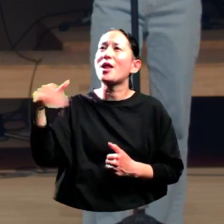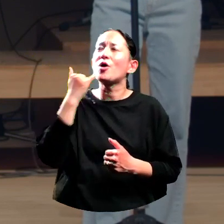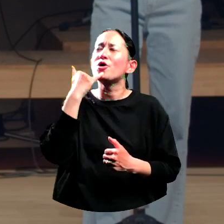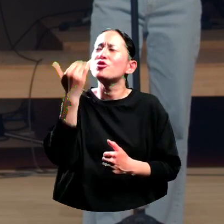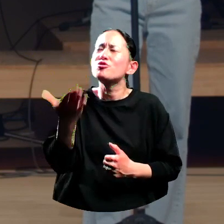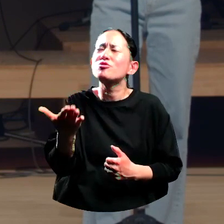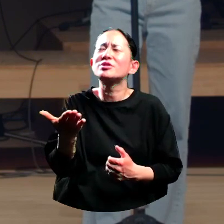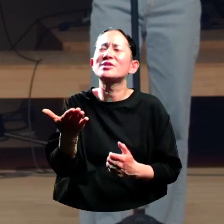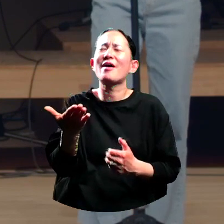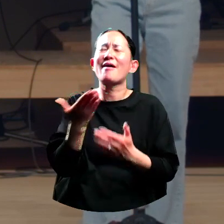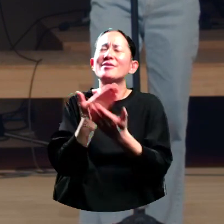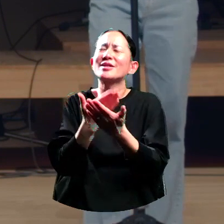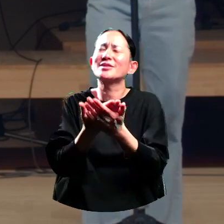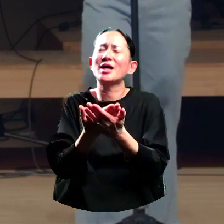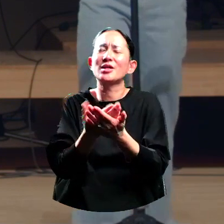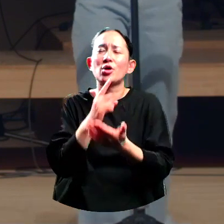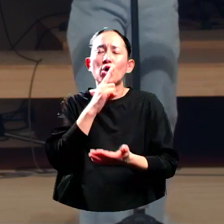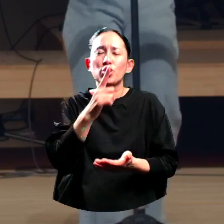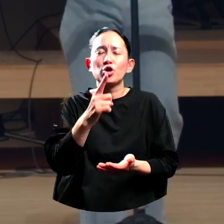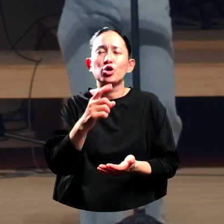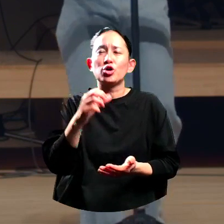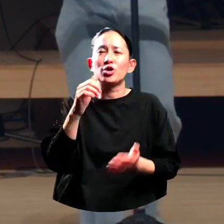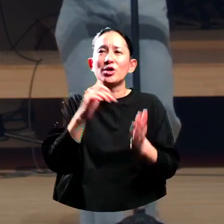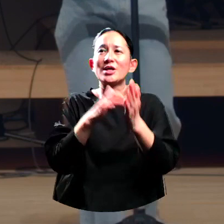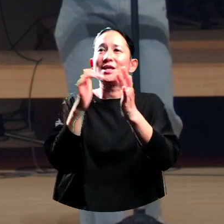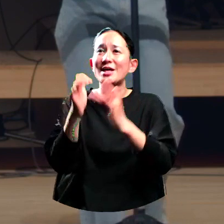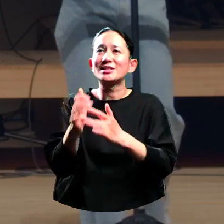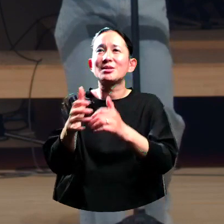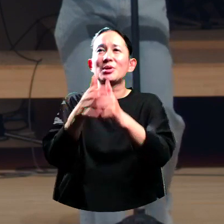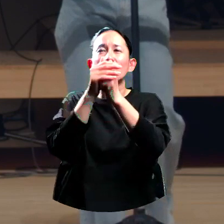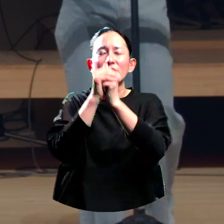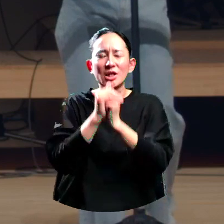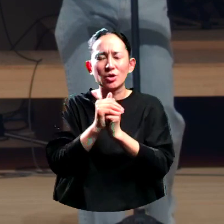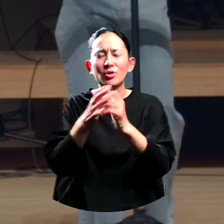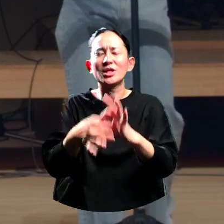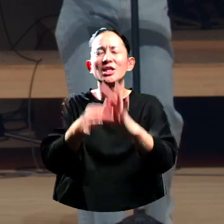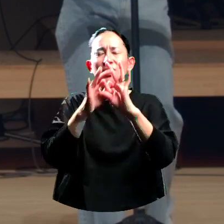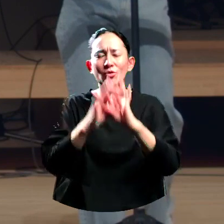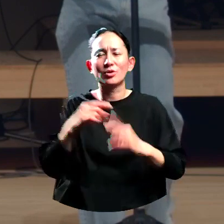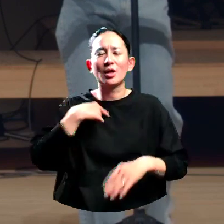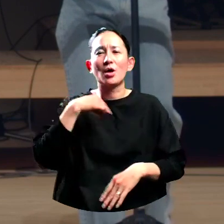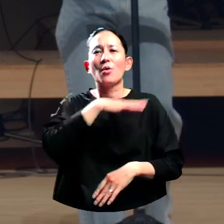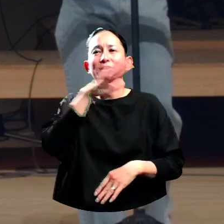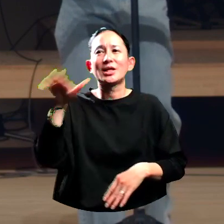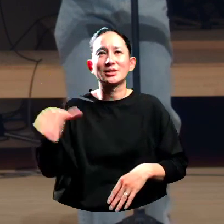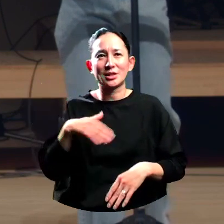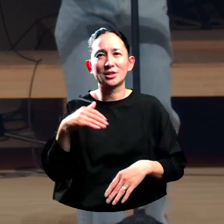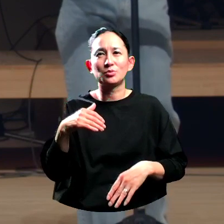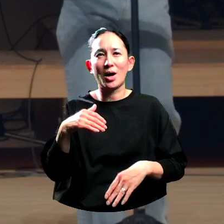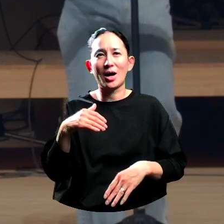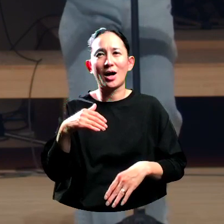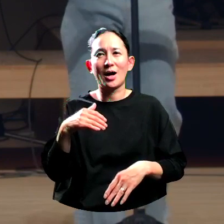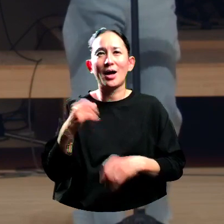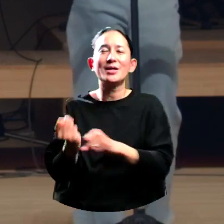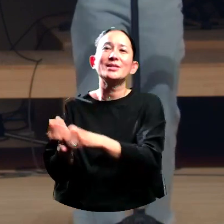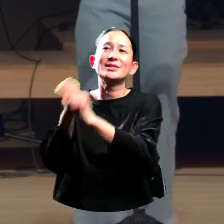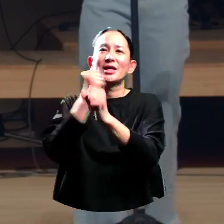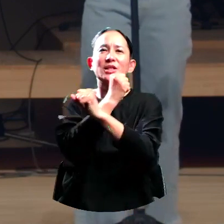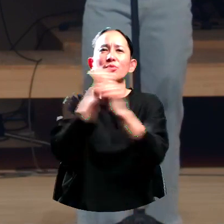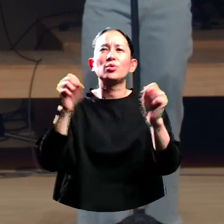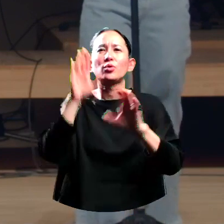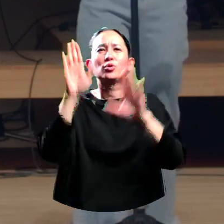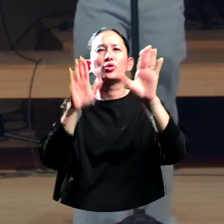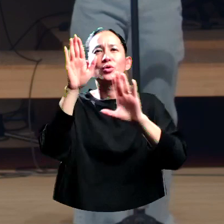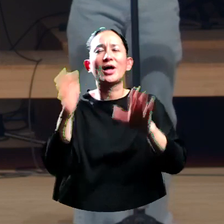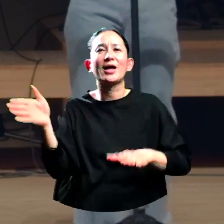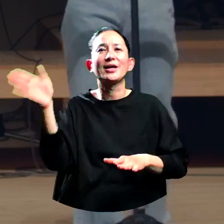って、再起不能から私たちは回復することができるんです。 We can recover by his prayer